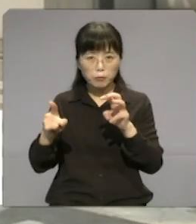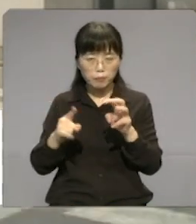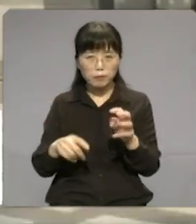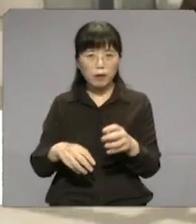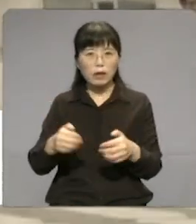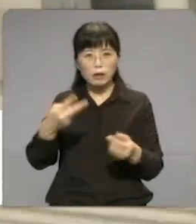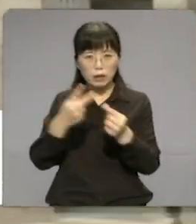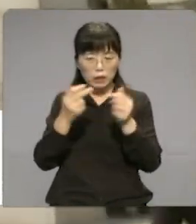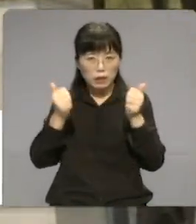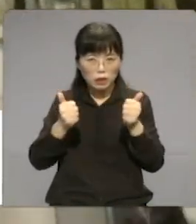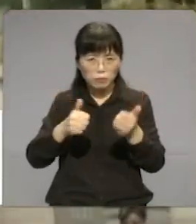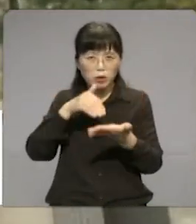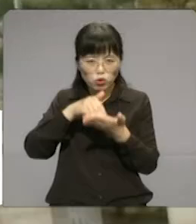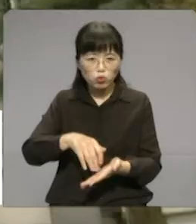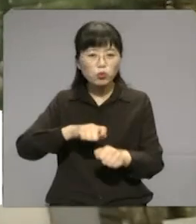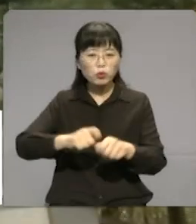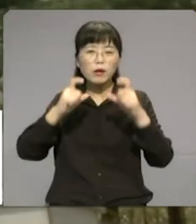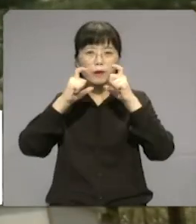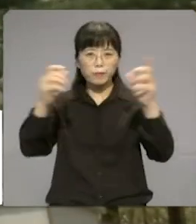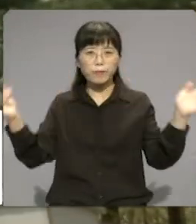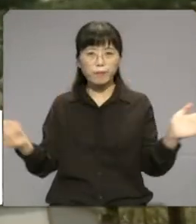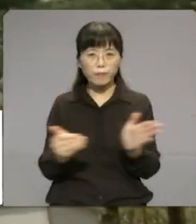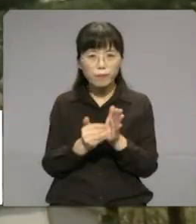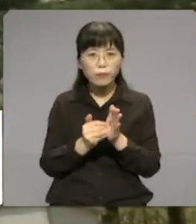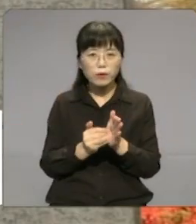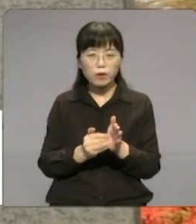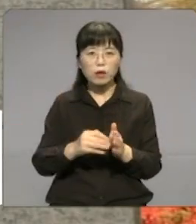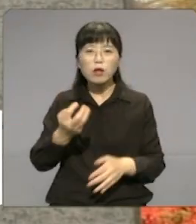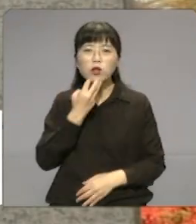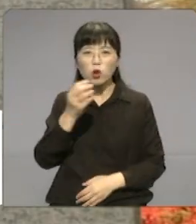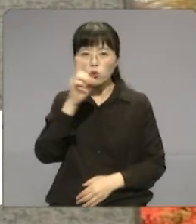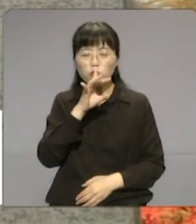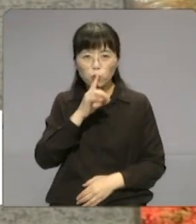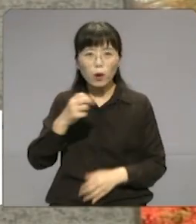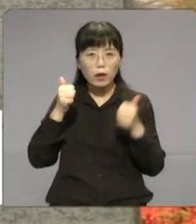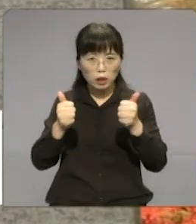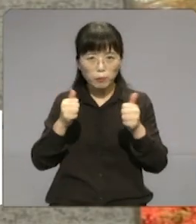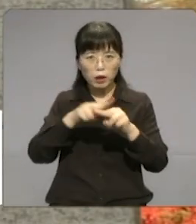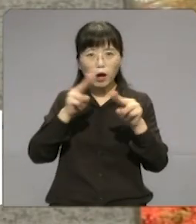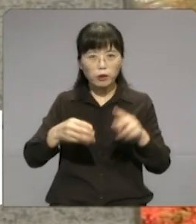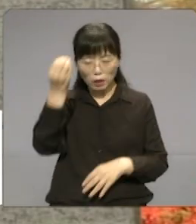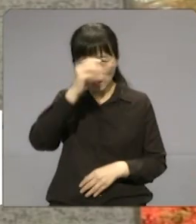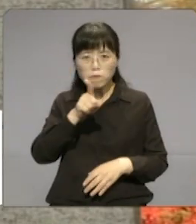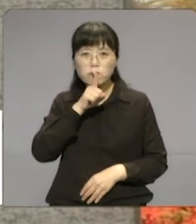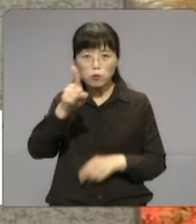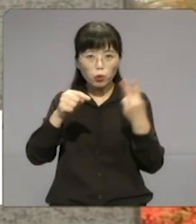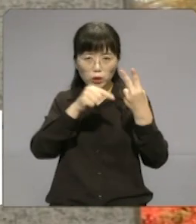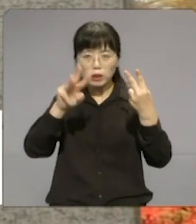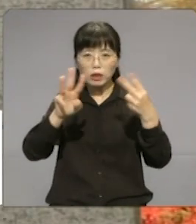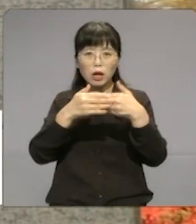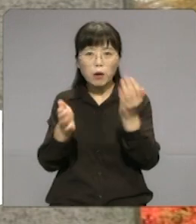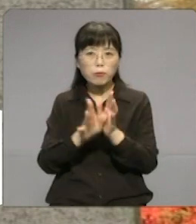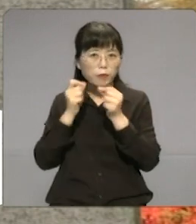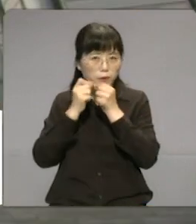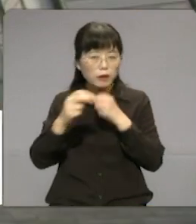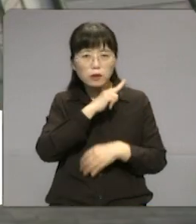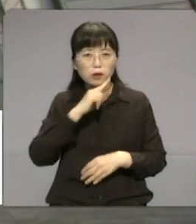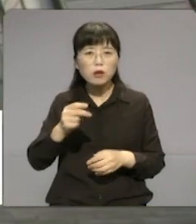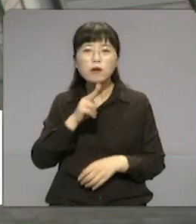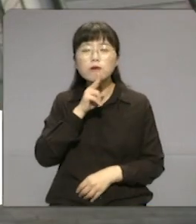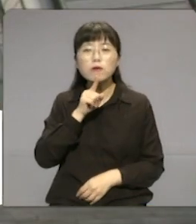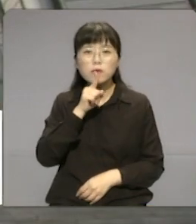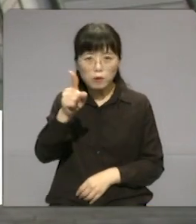30대가 2심에서도 중형을 선고받았습니다. 서울중앙지법 형사항소 2-3부는 사기 등 혐의로